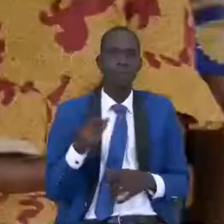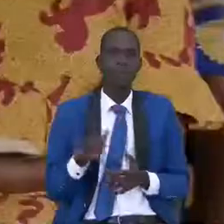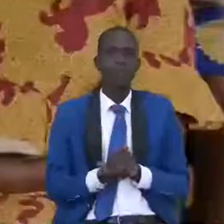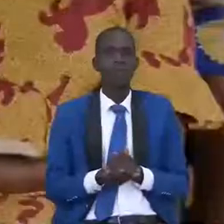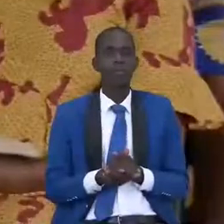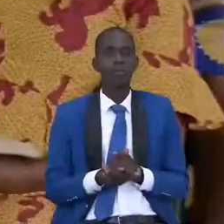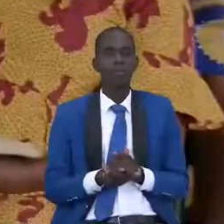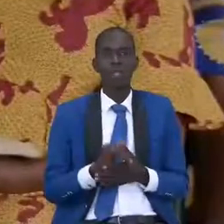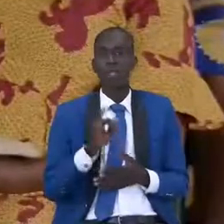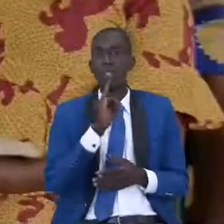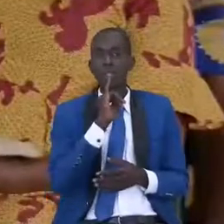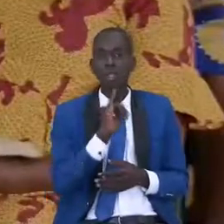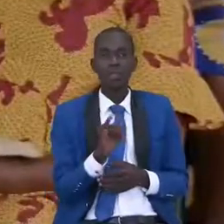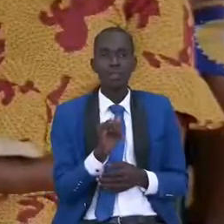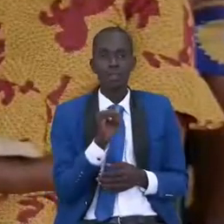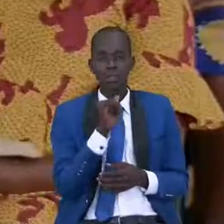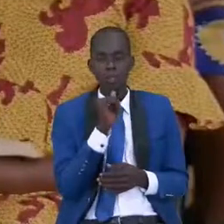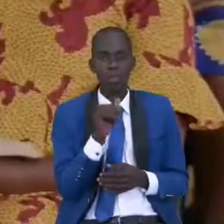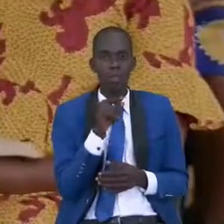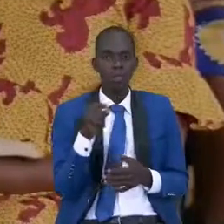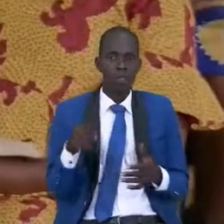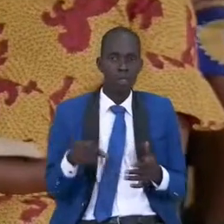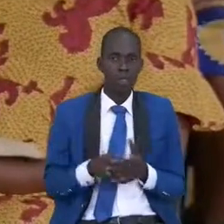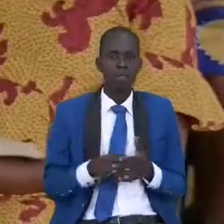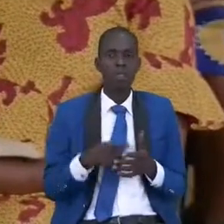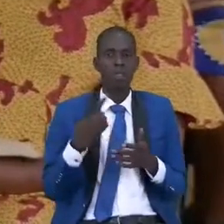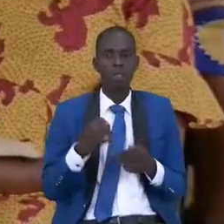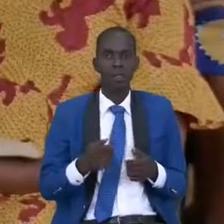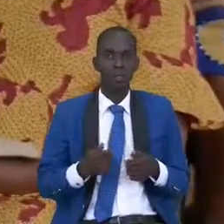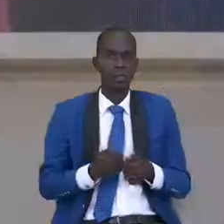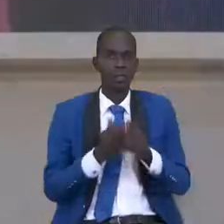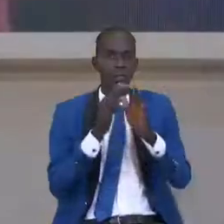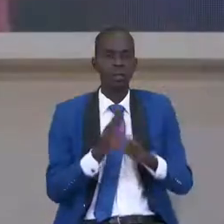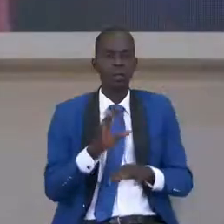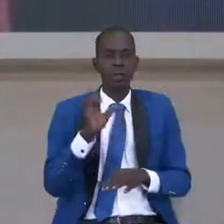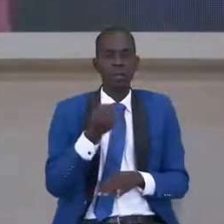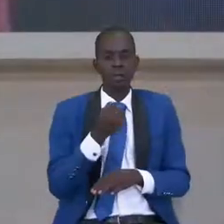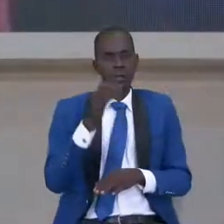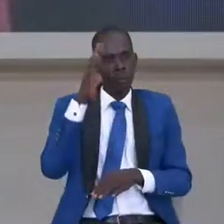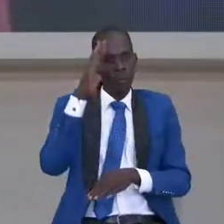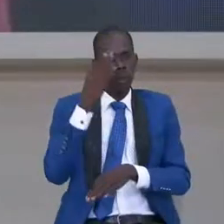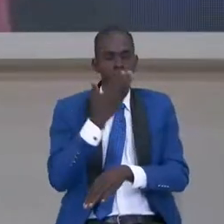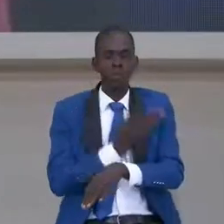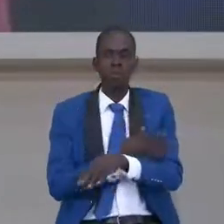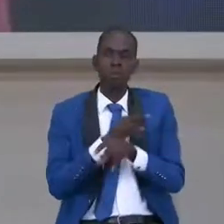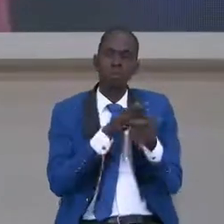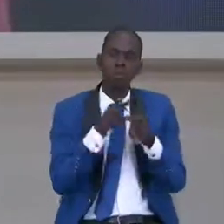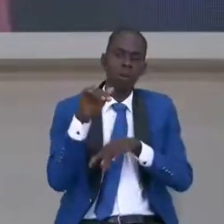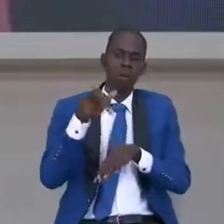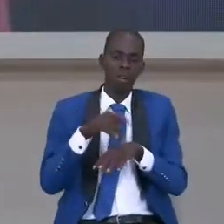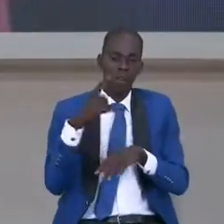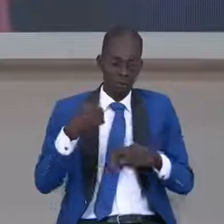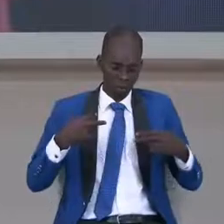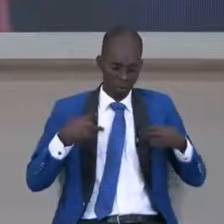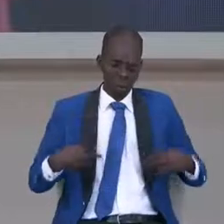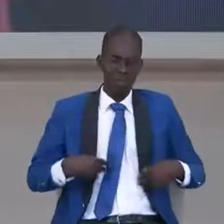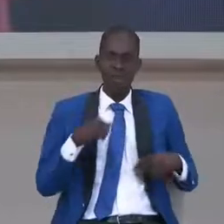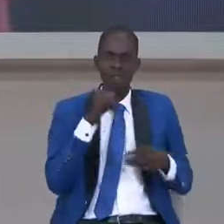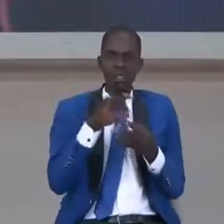du charpentier? N'est-ce pas Marie qui est... Il regardait le physique, pas au spirituel.